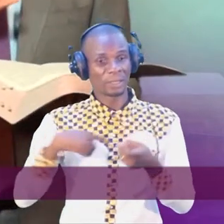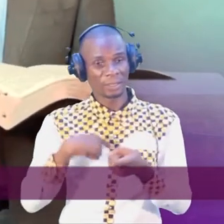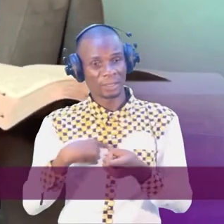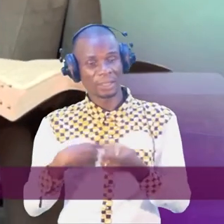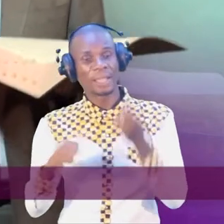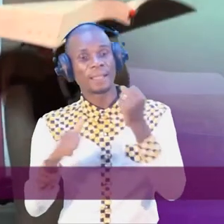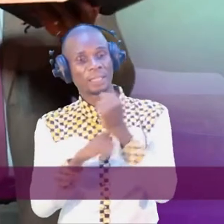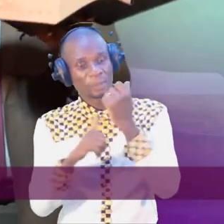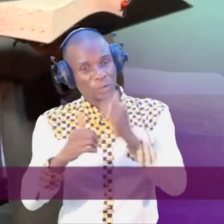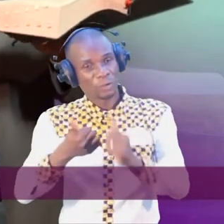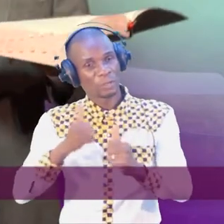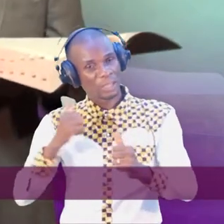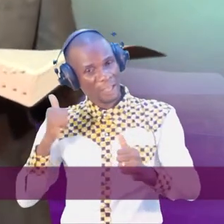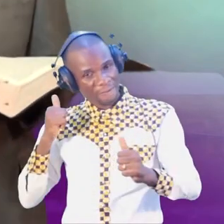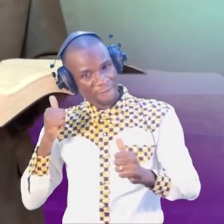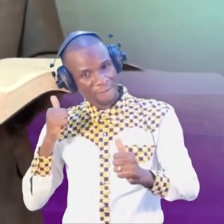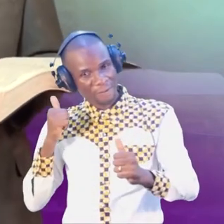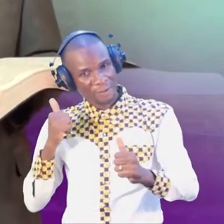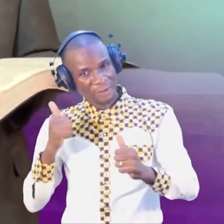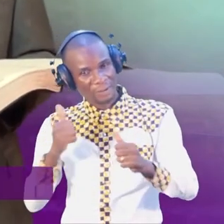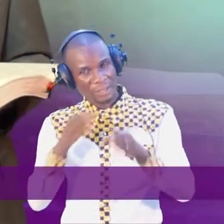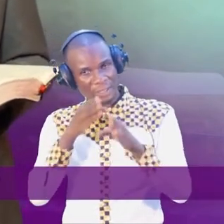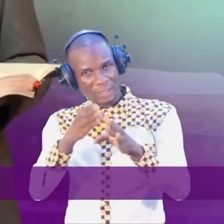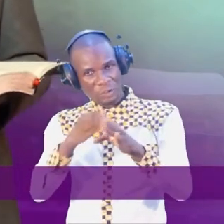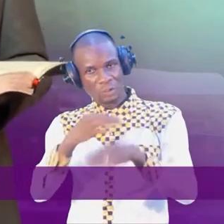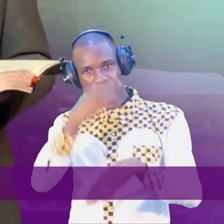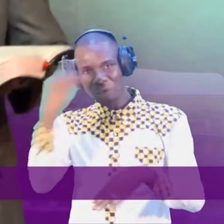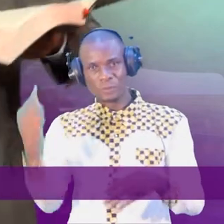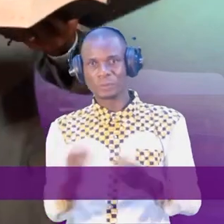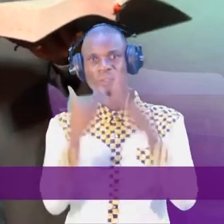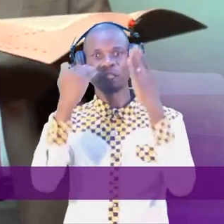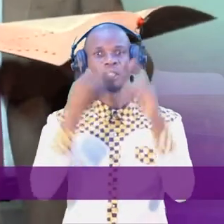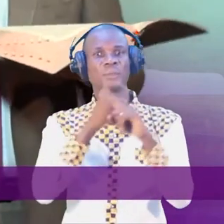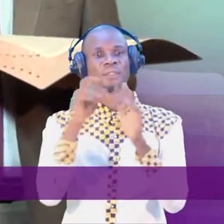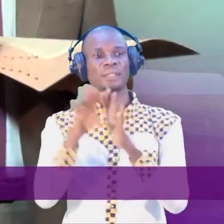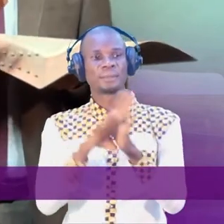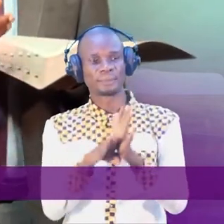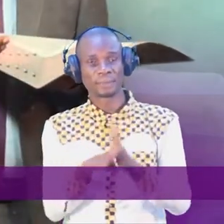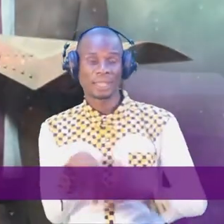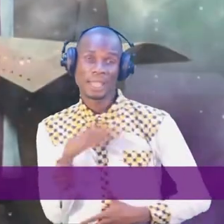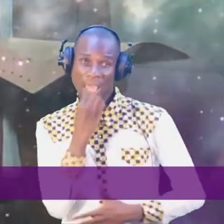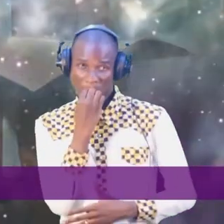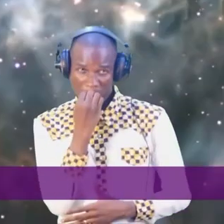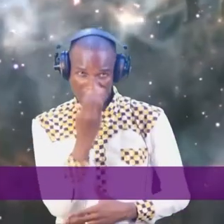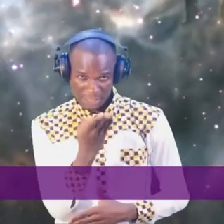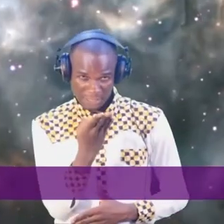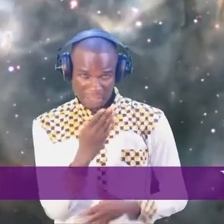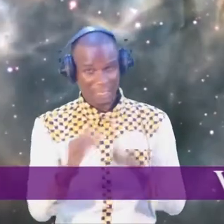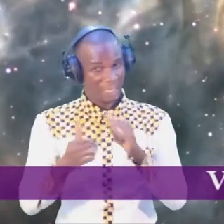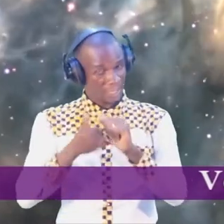La Bible enseigne que Dieu donna les Biblia inafundisha kwamba Mungu alitoa amri kumi